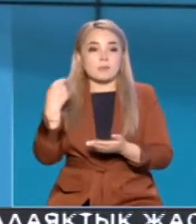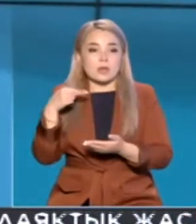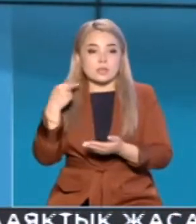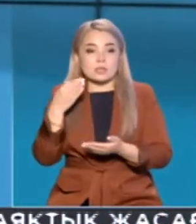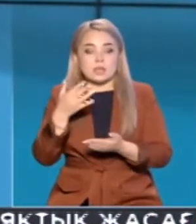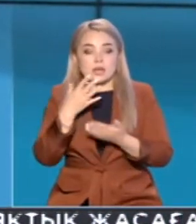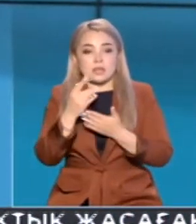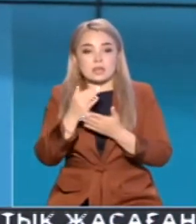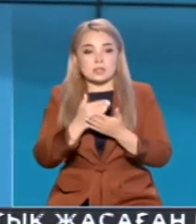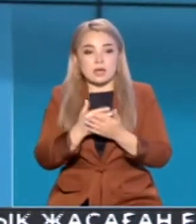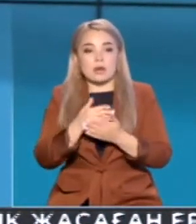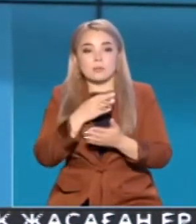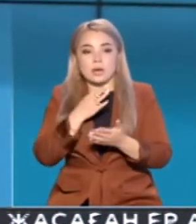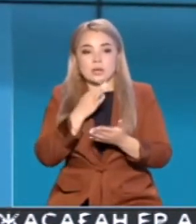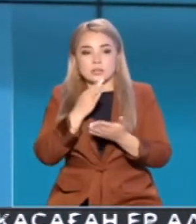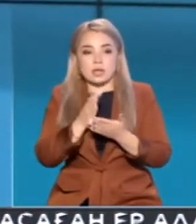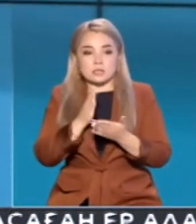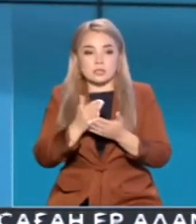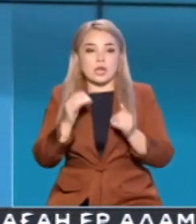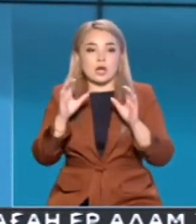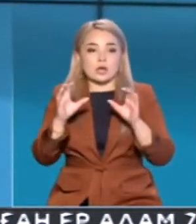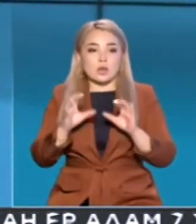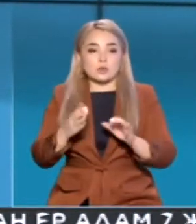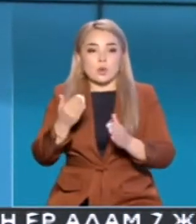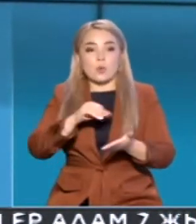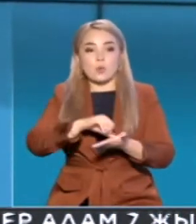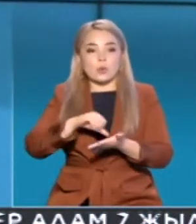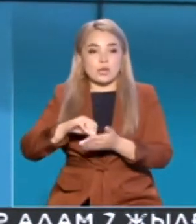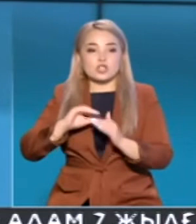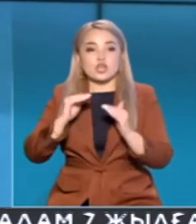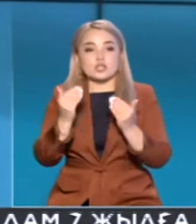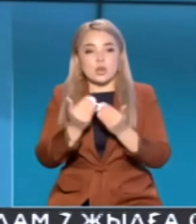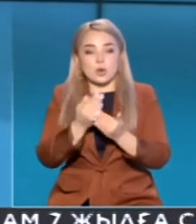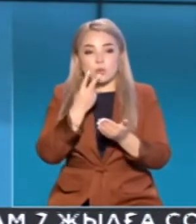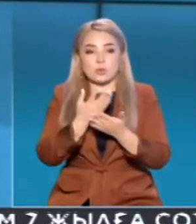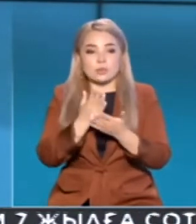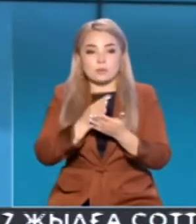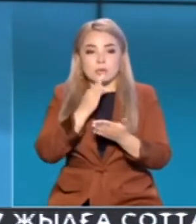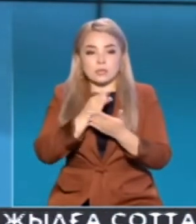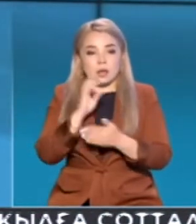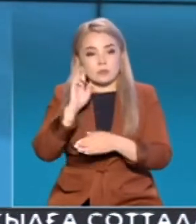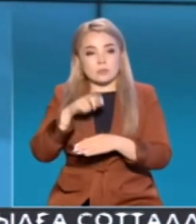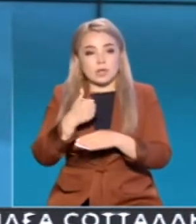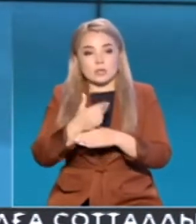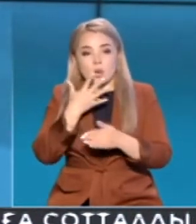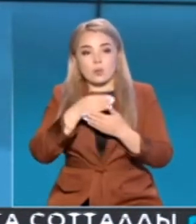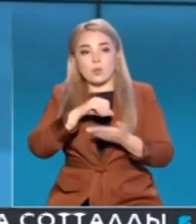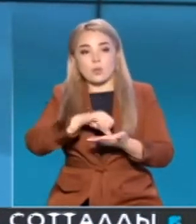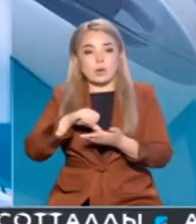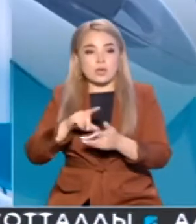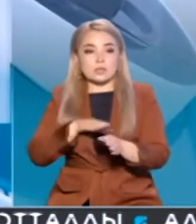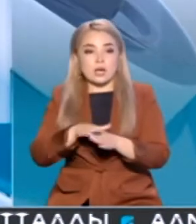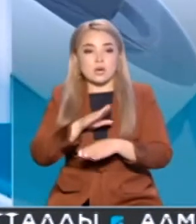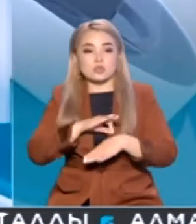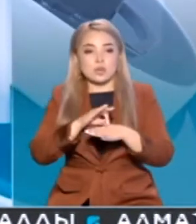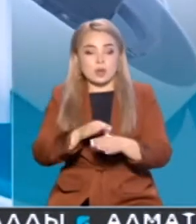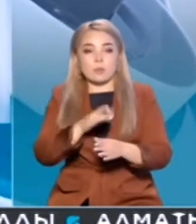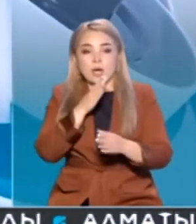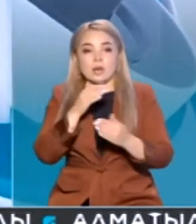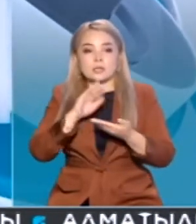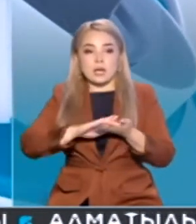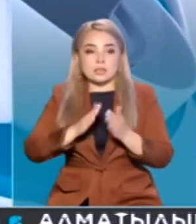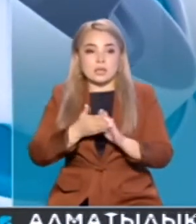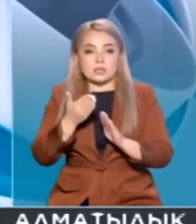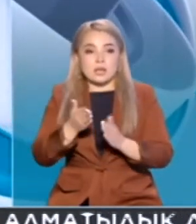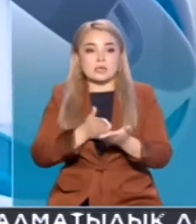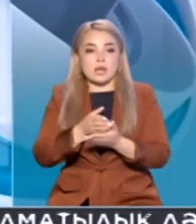Президент тізгінді тартады. Конституцияда оның өкілеттігін шектеу көзделіп отыр. Мемлекет басшысы өз өкілеттіктерін жүзеге асыру кезеңінде